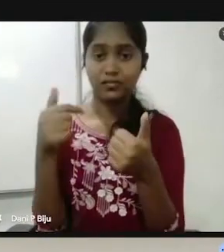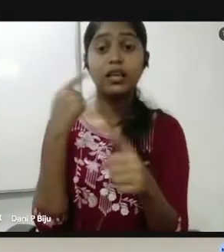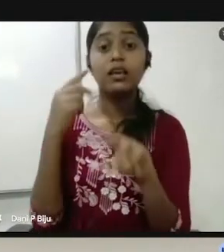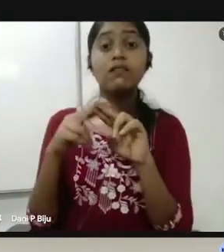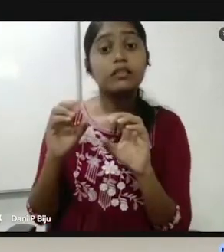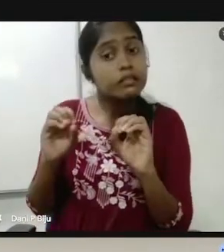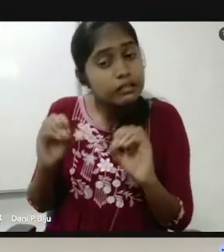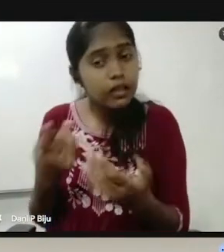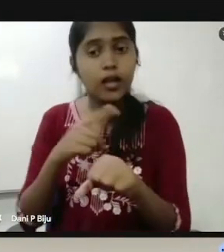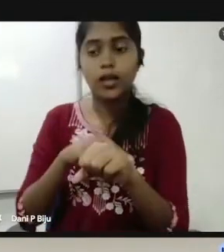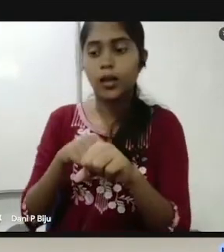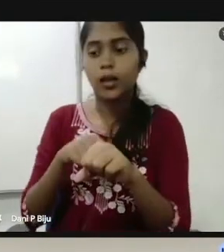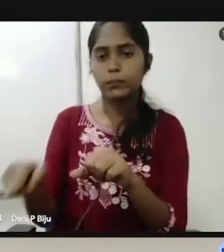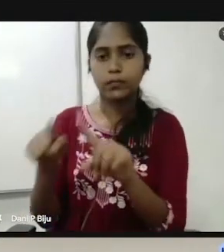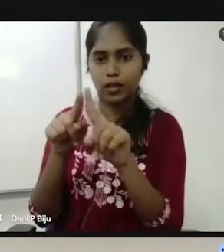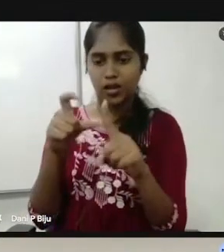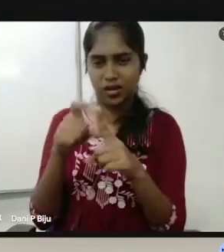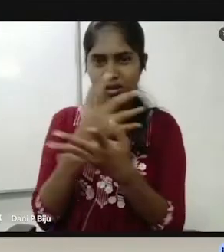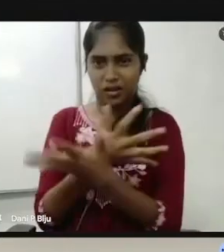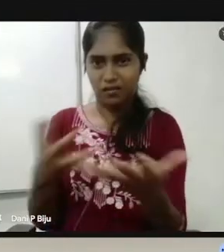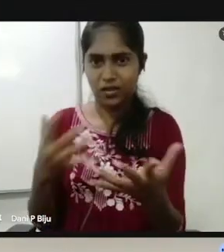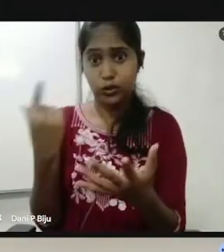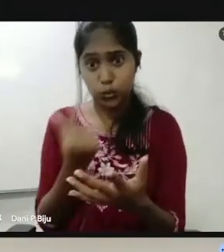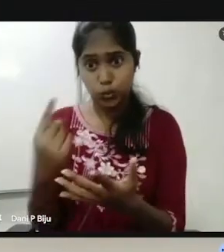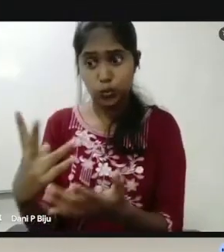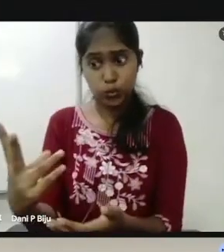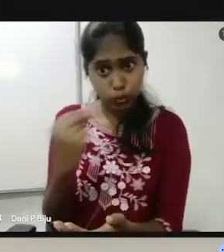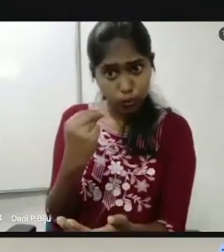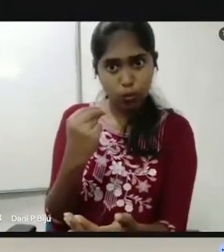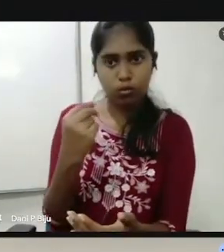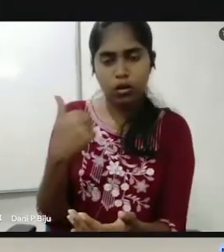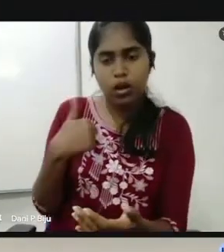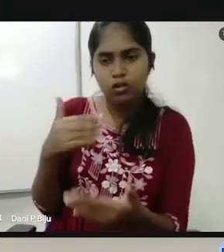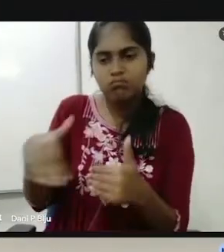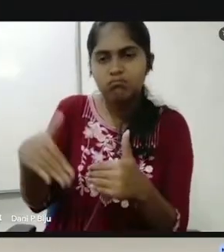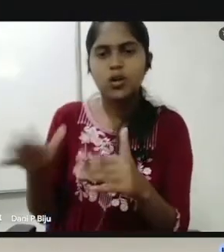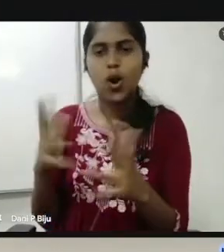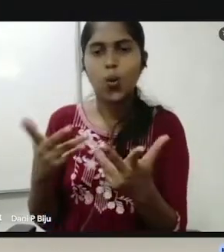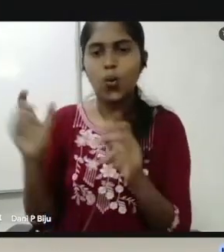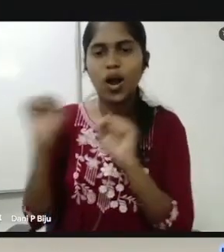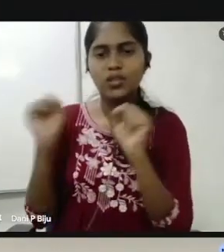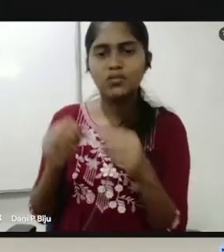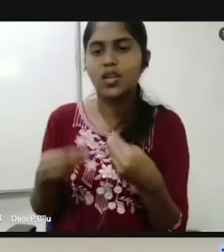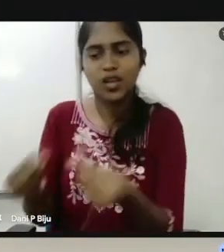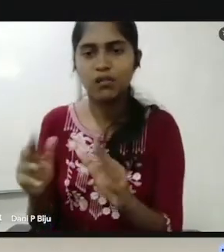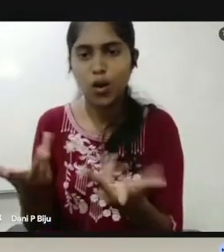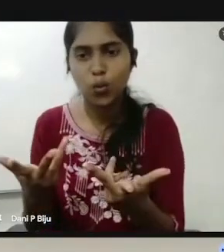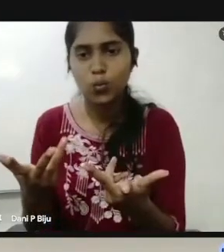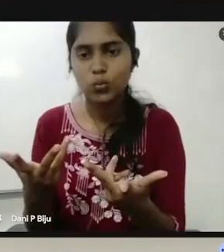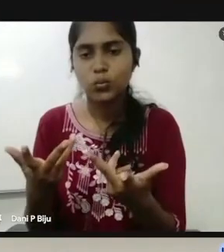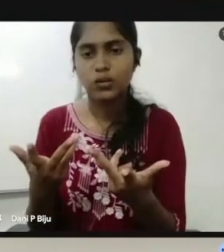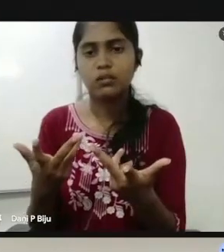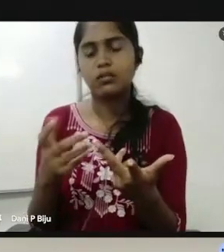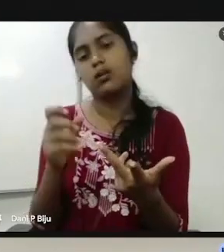കറക്റ്റ്? അങ്ങനെയല്ലേ? അതെ അതെ. അപ്പൊ നമ്മൾ എങ്ങനെ, ഹൗ ഡു യു പ്രൊസീഡ്? ഓക്കെ, താങ്ക് യു ഫോർ ദ ക്വസ്റ്റൻ, ഐ അണ്ടർസ്റ്റുഡ്. അപ്പൊ അന്നേരം നമ്മൾ എന്താ ചെയ്യുന്നതെന്ന് വെച്ചാല് നമുക്ക്